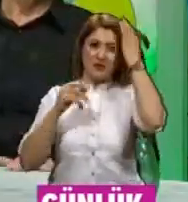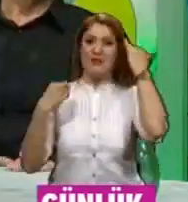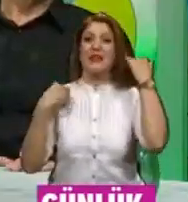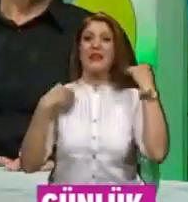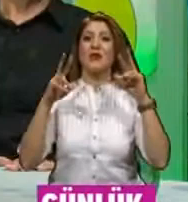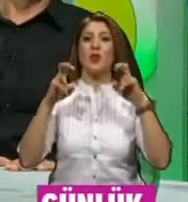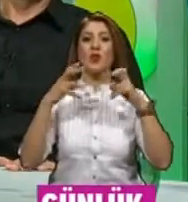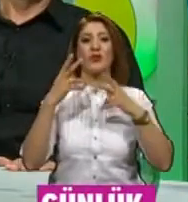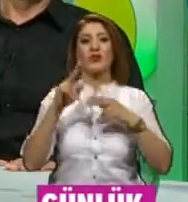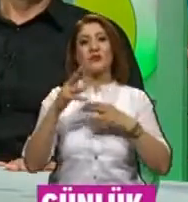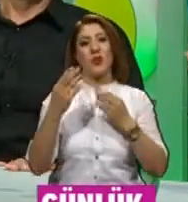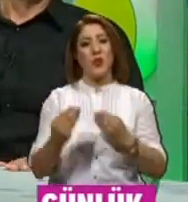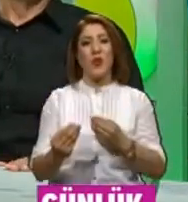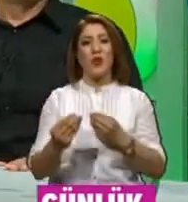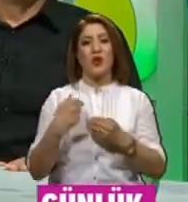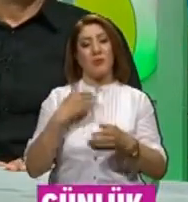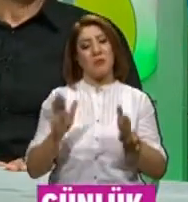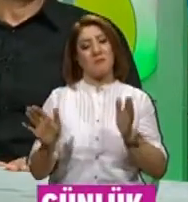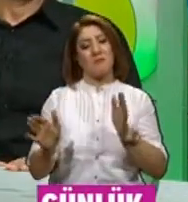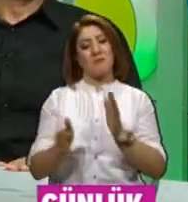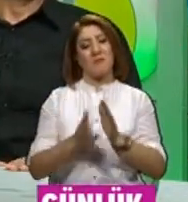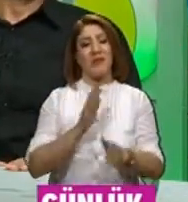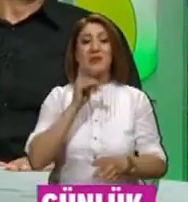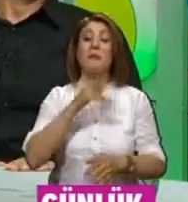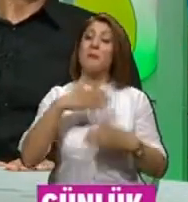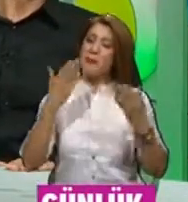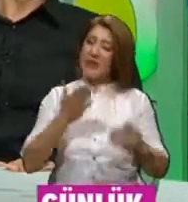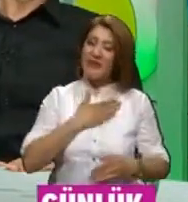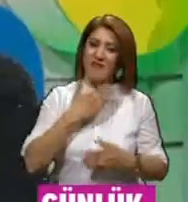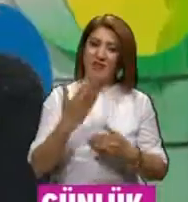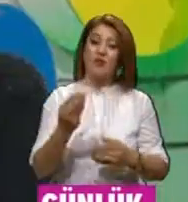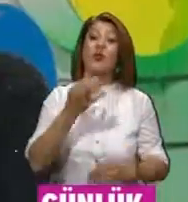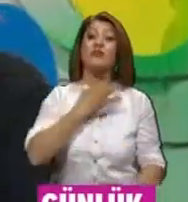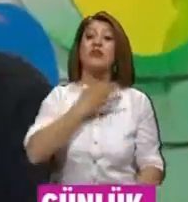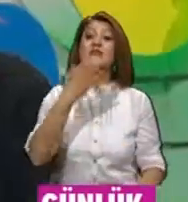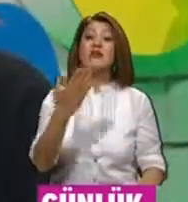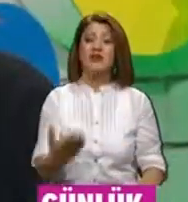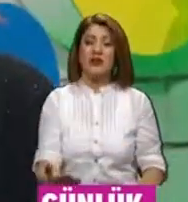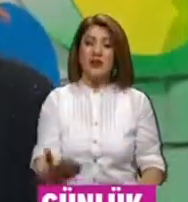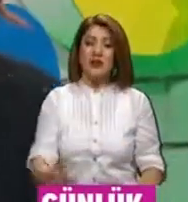açmış gibi oldum ama bitti maalesef. Peki efendim, çok teşekkür ediyoruz. Biz teşekkür ederiz. Harika.